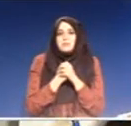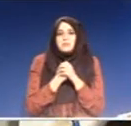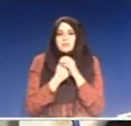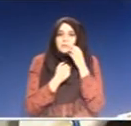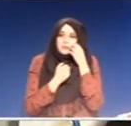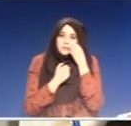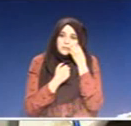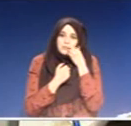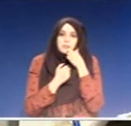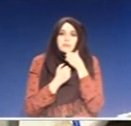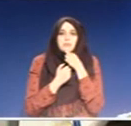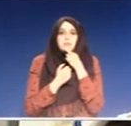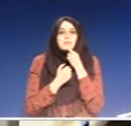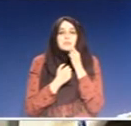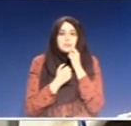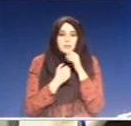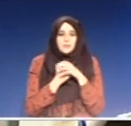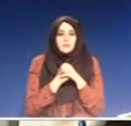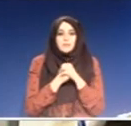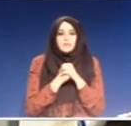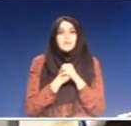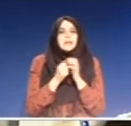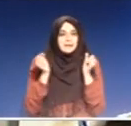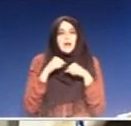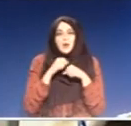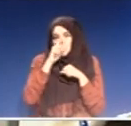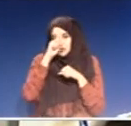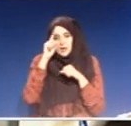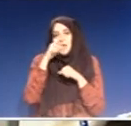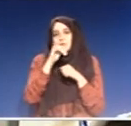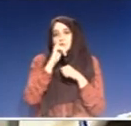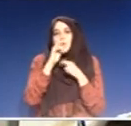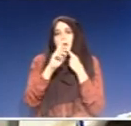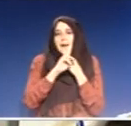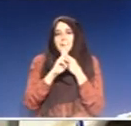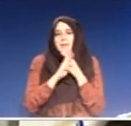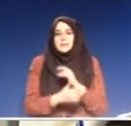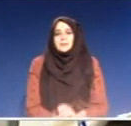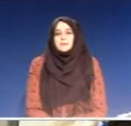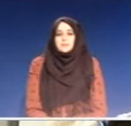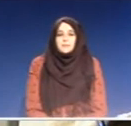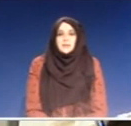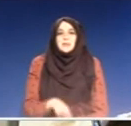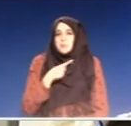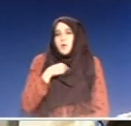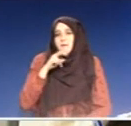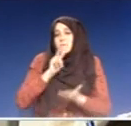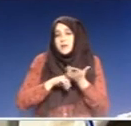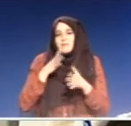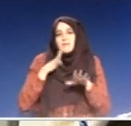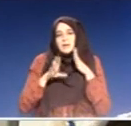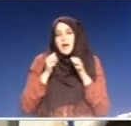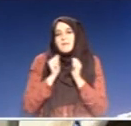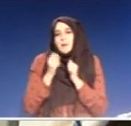في قضيتي يا عمي الحاج؟ ان شاء الله ربي يقدر خاصك تسمعين الجواب. شكرا شكرا. تعبت انا